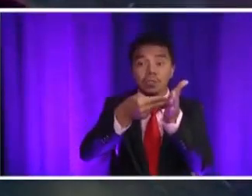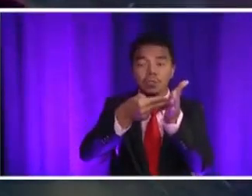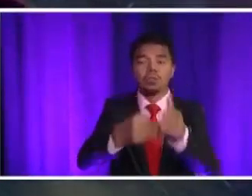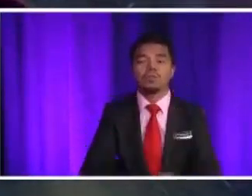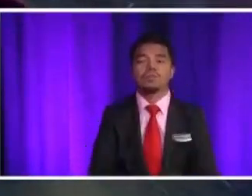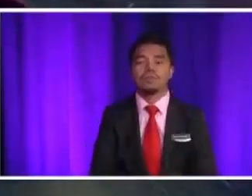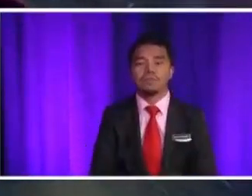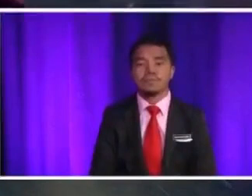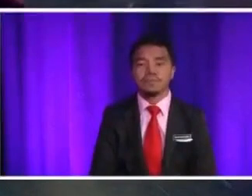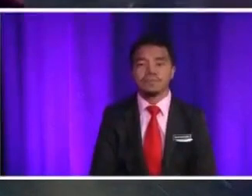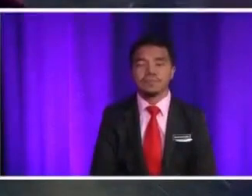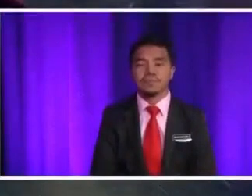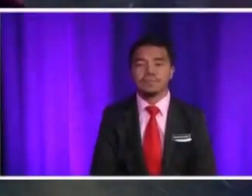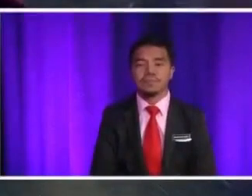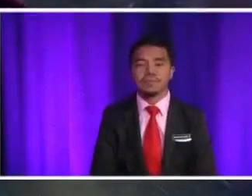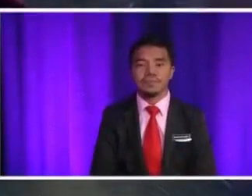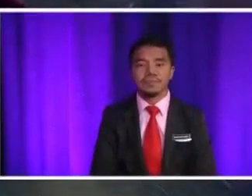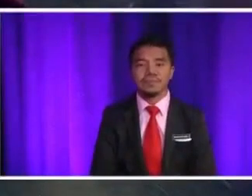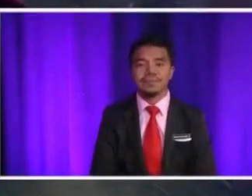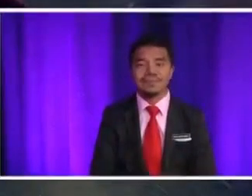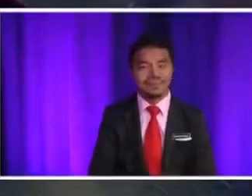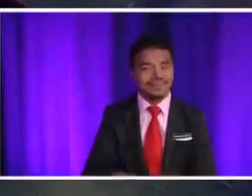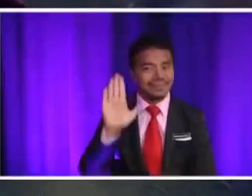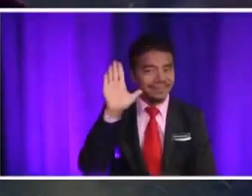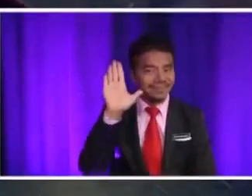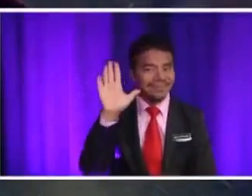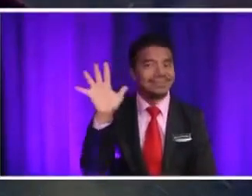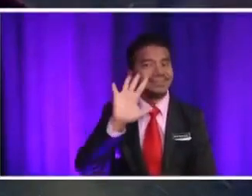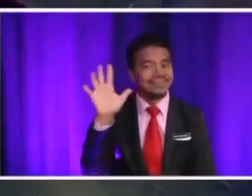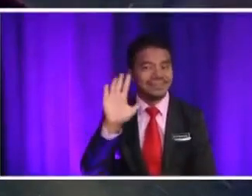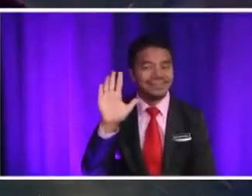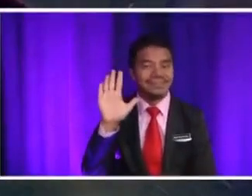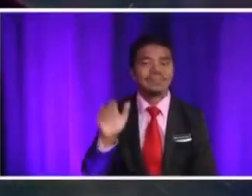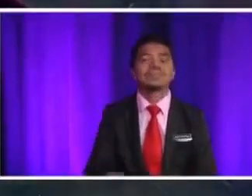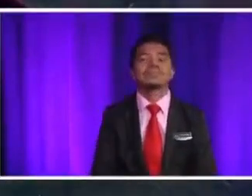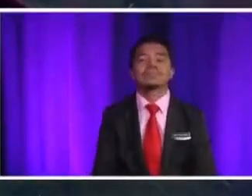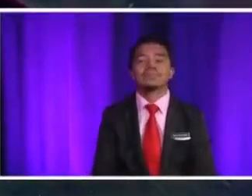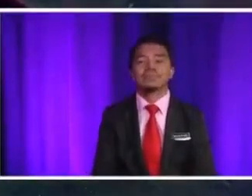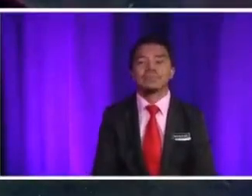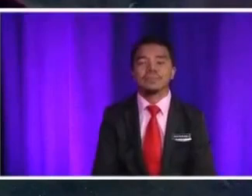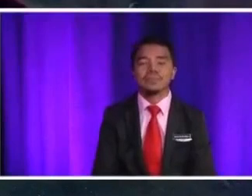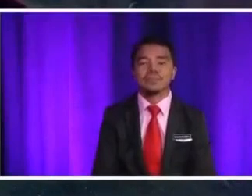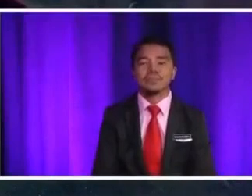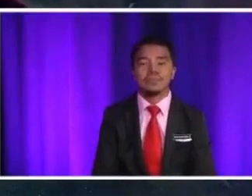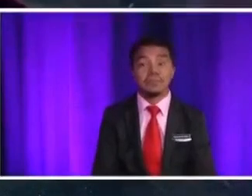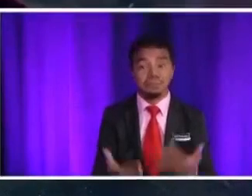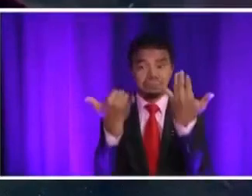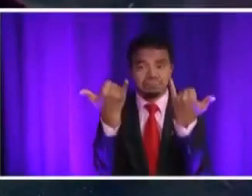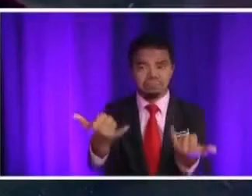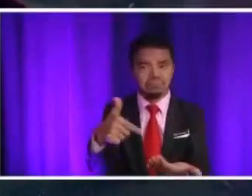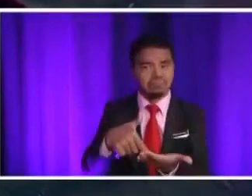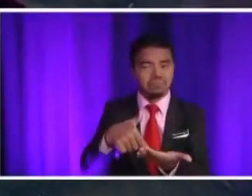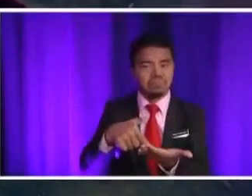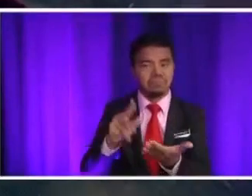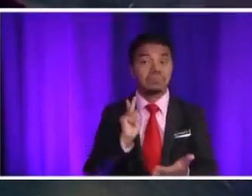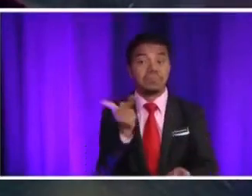jelas? Kalau jelas, bagi thumbs up. Jelas. Okey, mereka jelas cikgu. Jadi kita uji mereka. Okey.